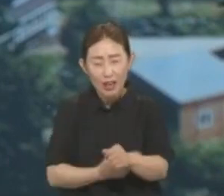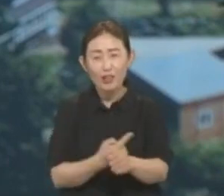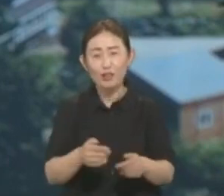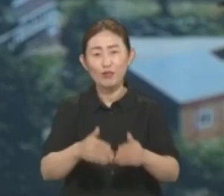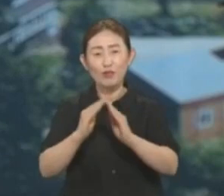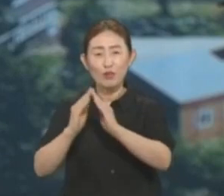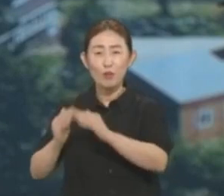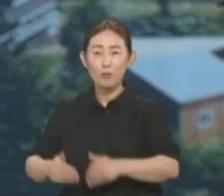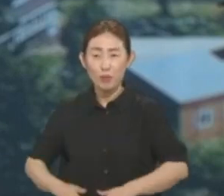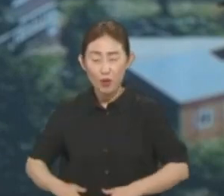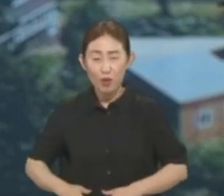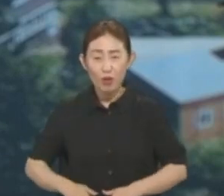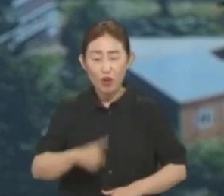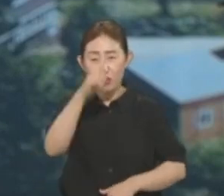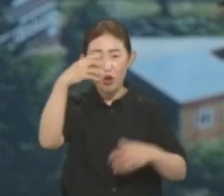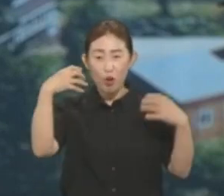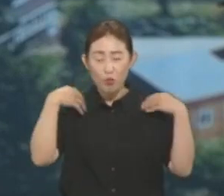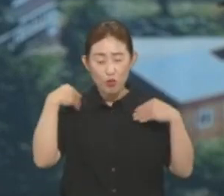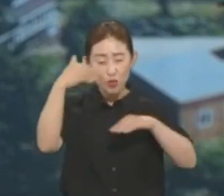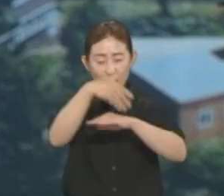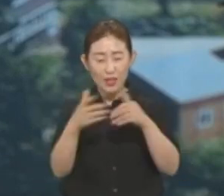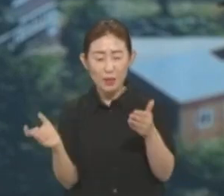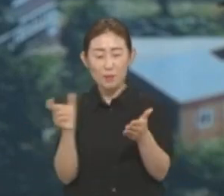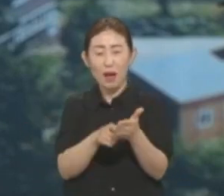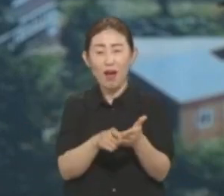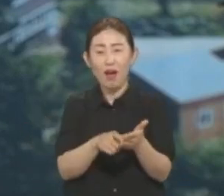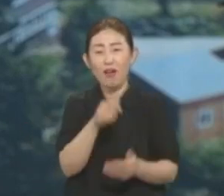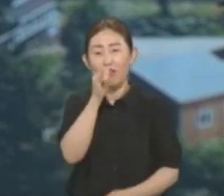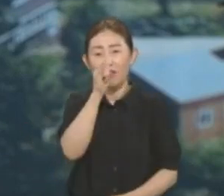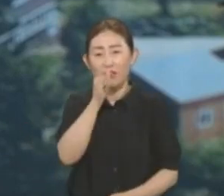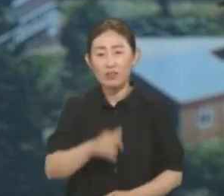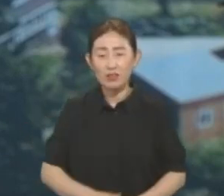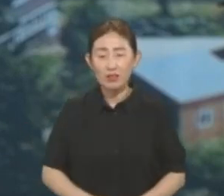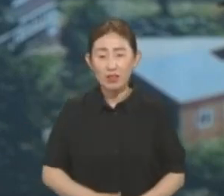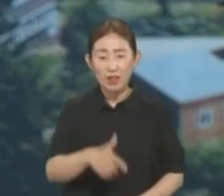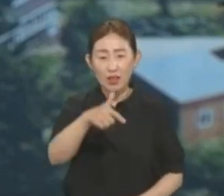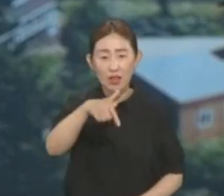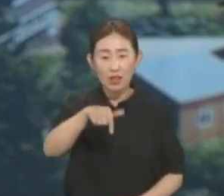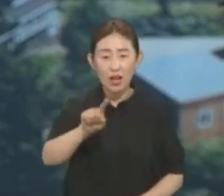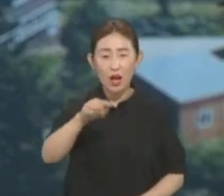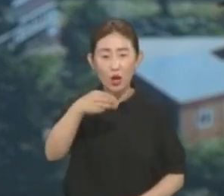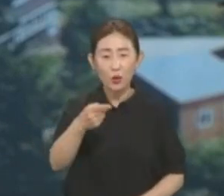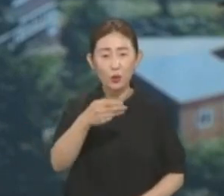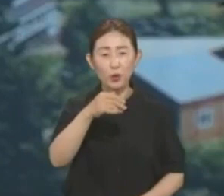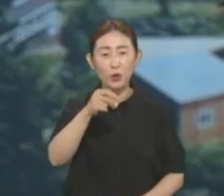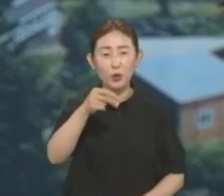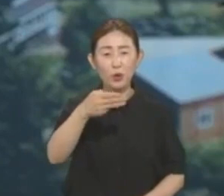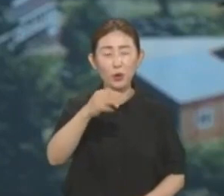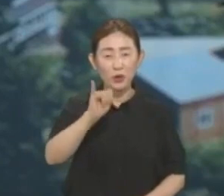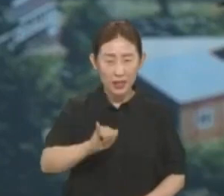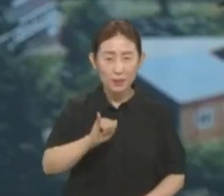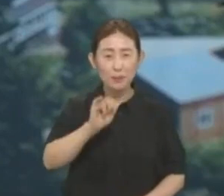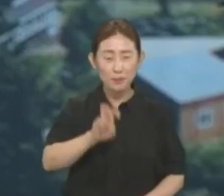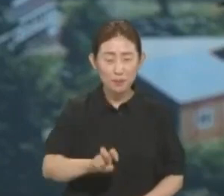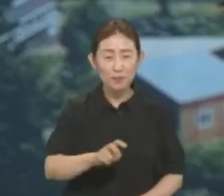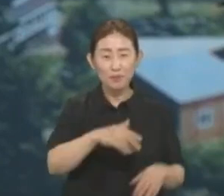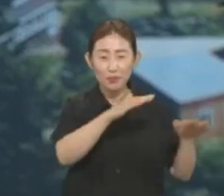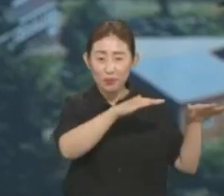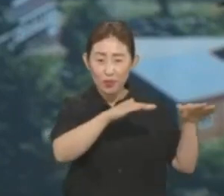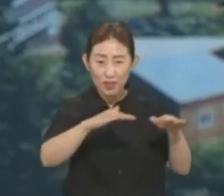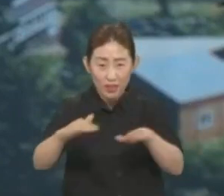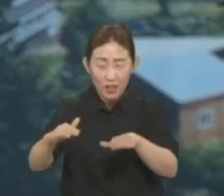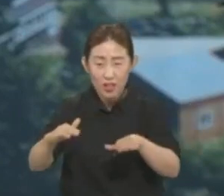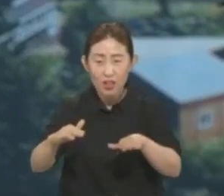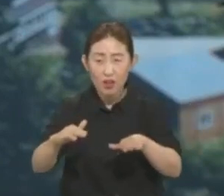국가에서 계획에 이미 반영이 되어 있고요. 가로림만을 이어내는 교량, 즉 국도